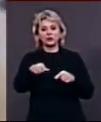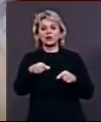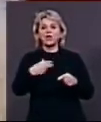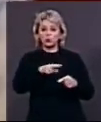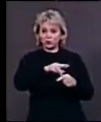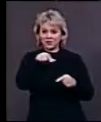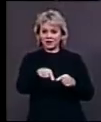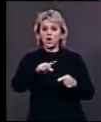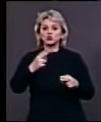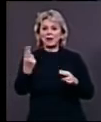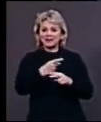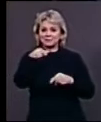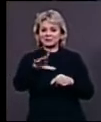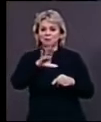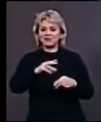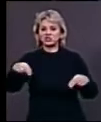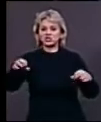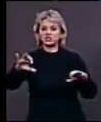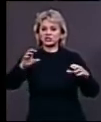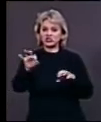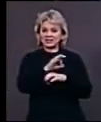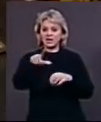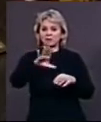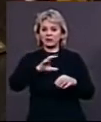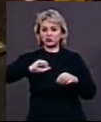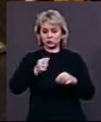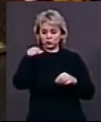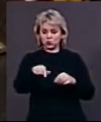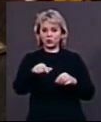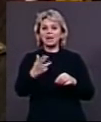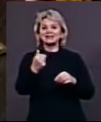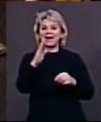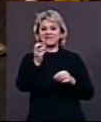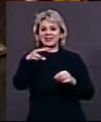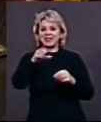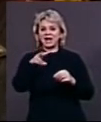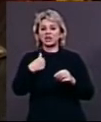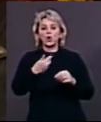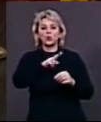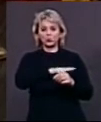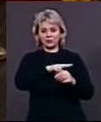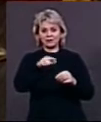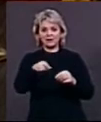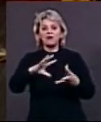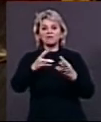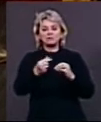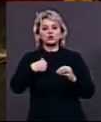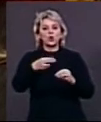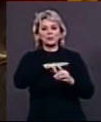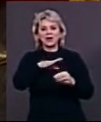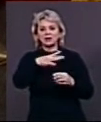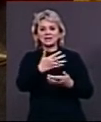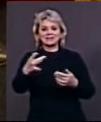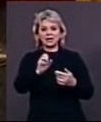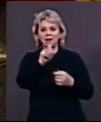захлебнулся, чтобы отомстить бывшей жене и другу-предателю. Да, Виталик, я умер. Вообще-то я умирал несколько